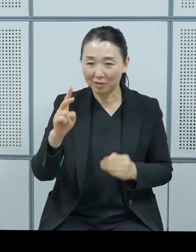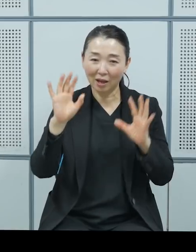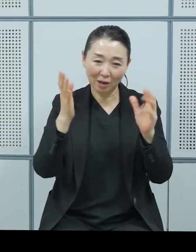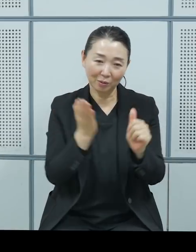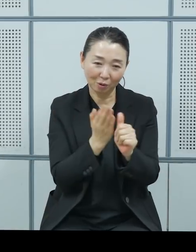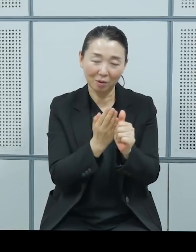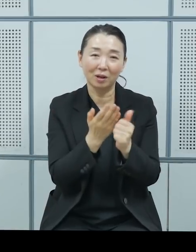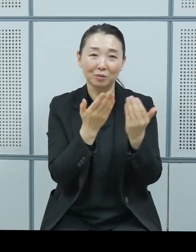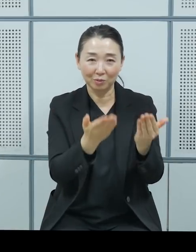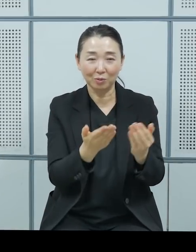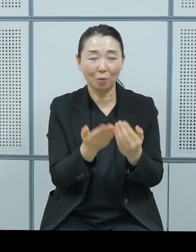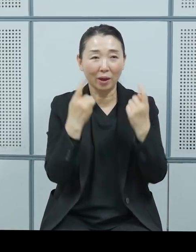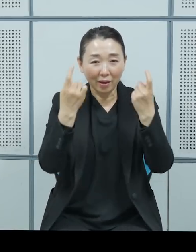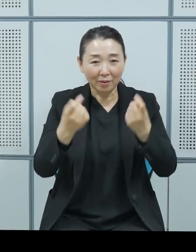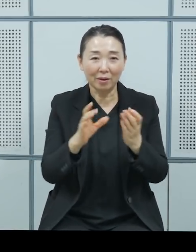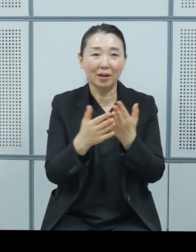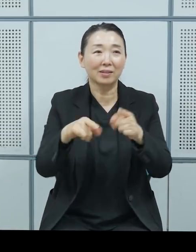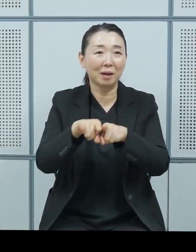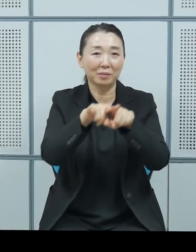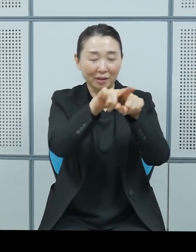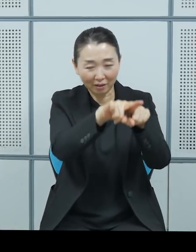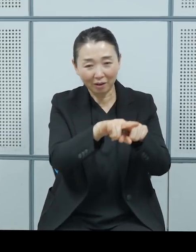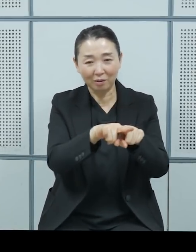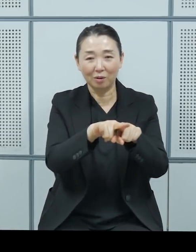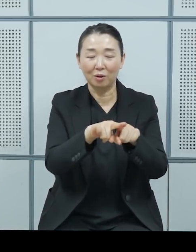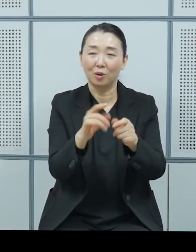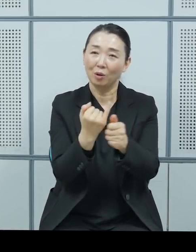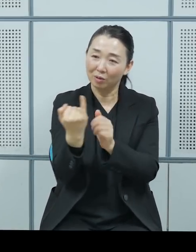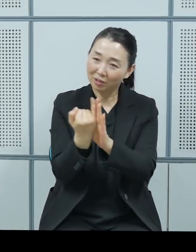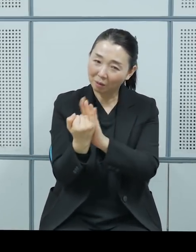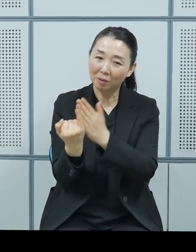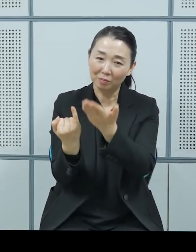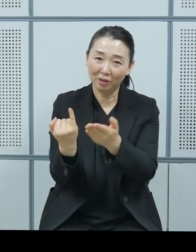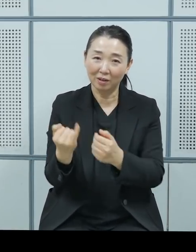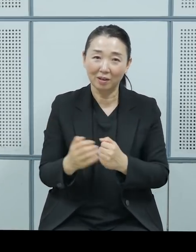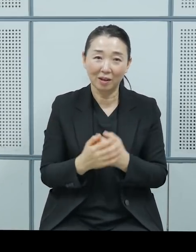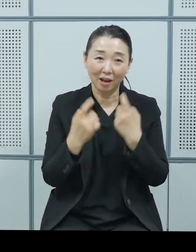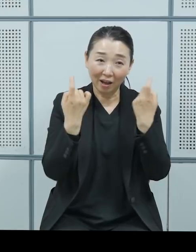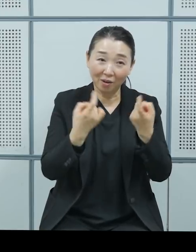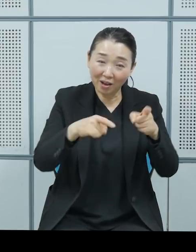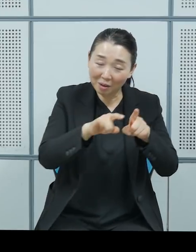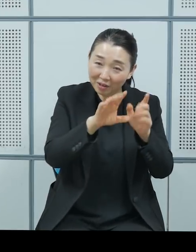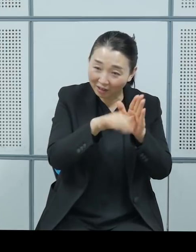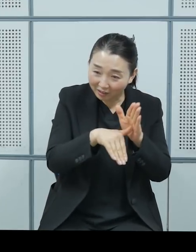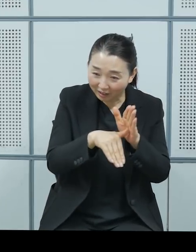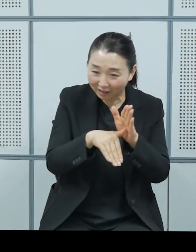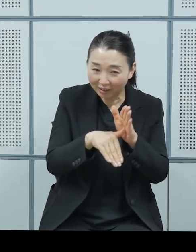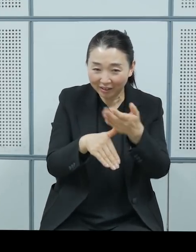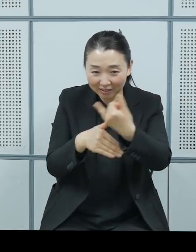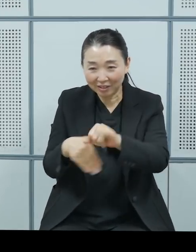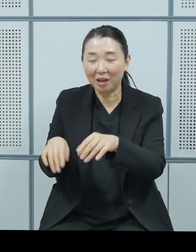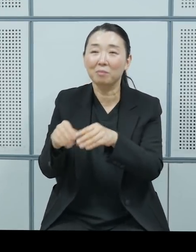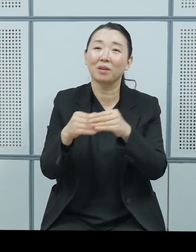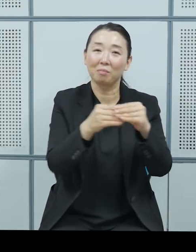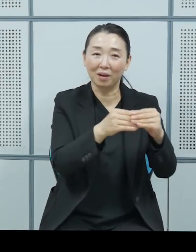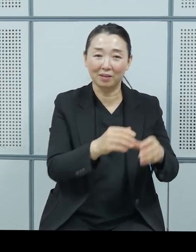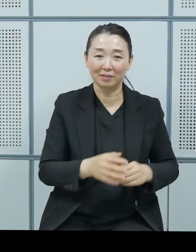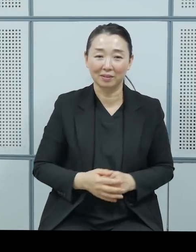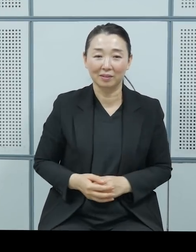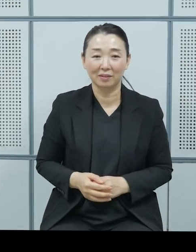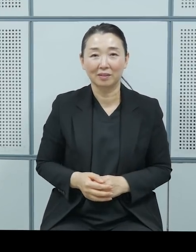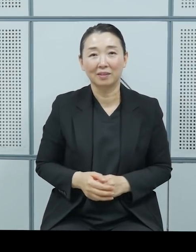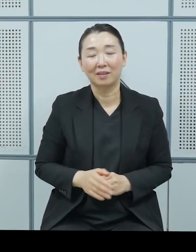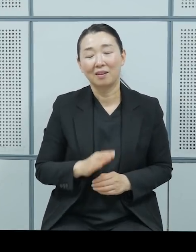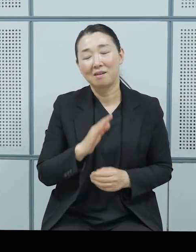예, 애들 자기들 여행 갈 때 애들 간병도 데리고 해주시고. 가고 간병해 주시고. 여행 갈 때 목사님 아이들 예? 자녀들 데려가시고. 그런 이야기는